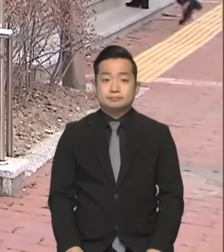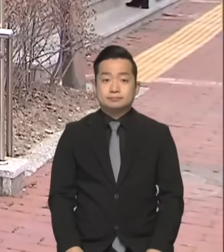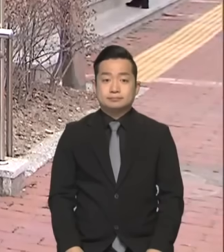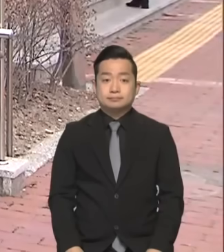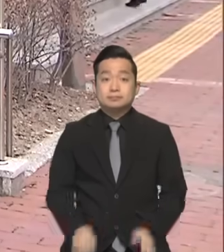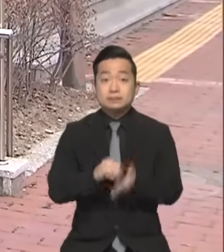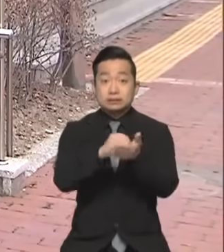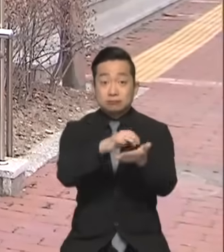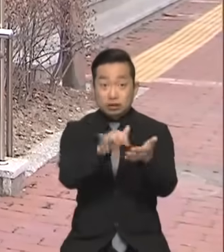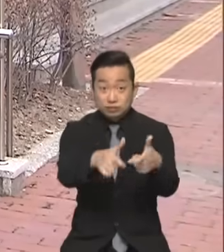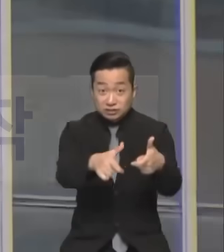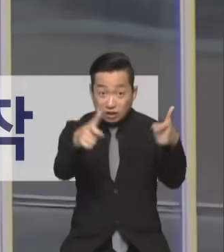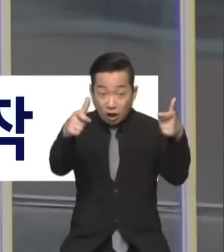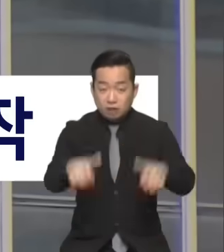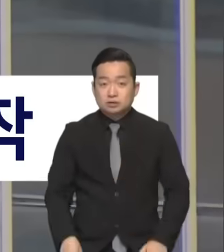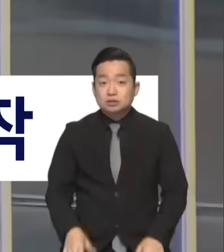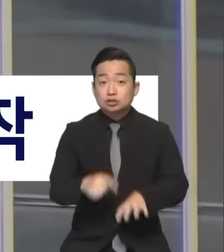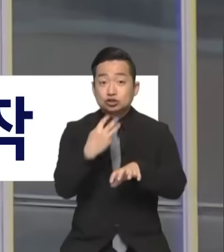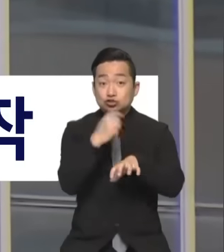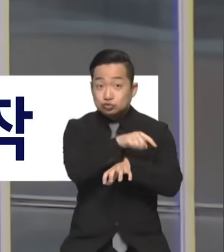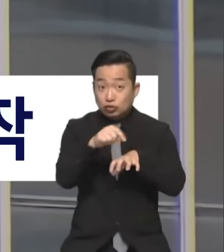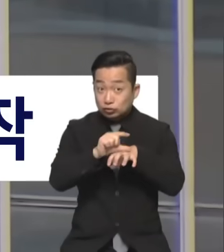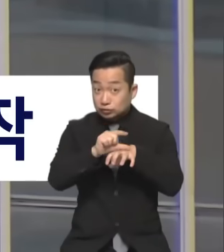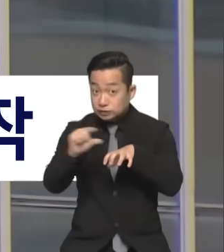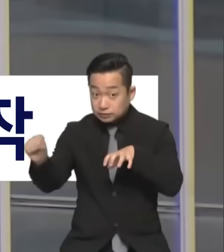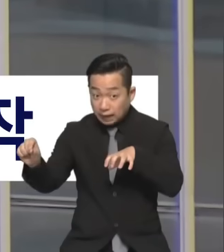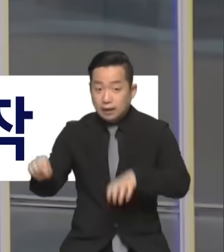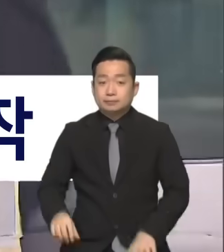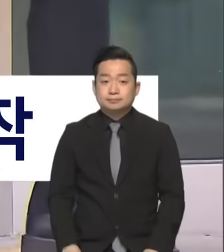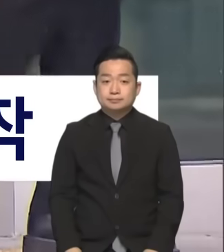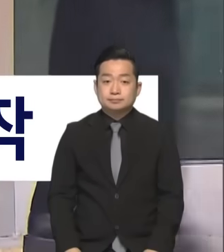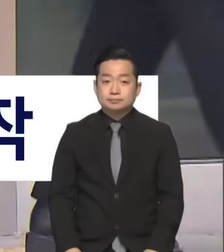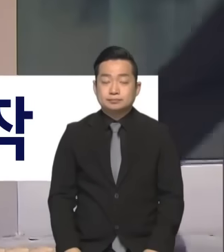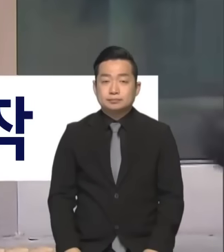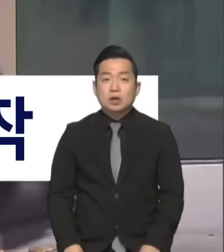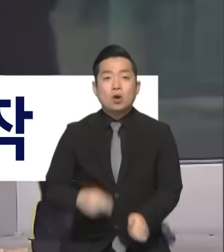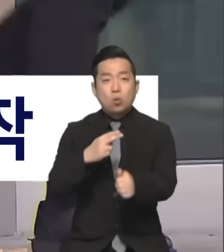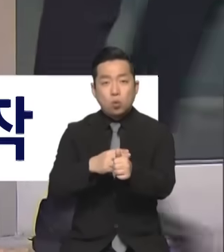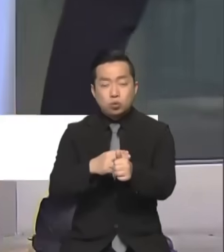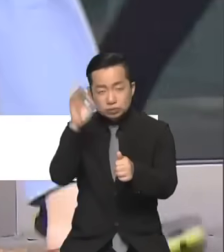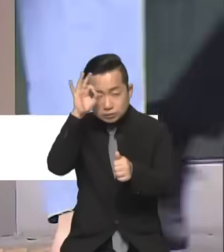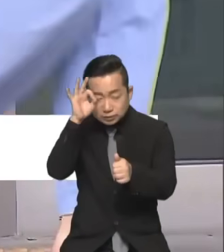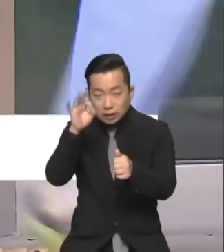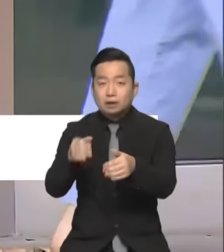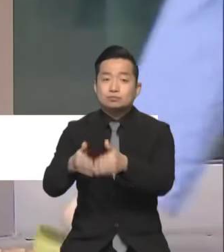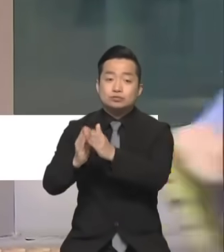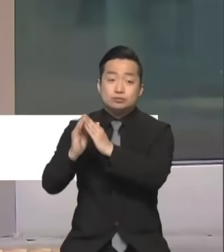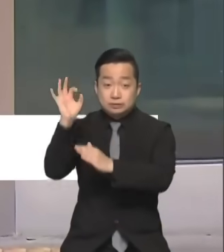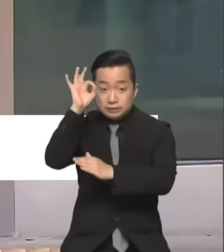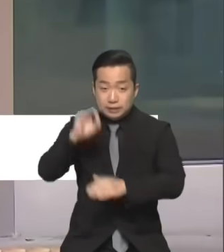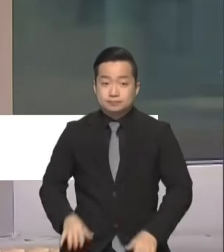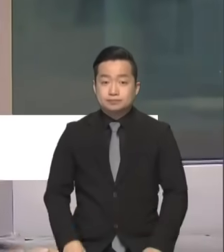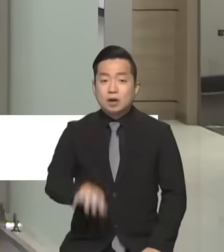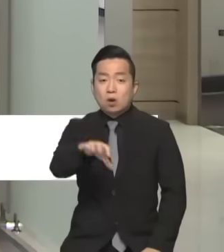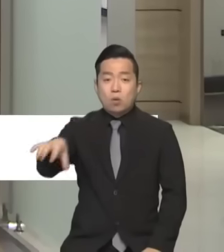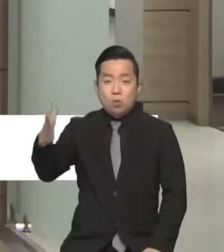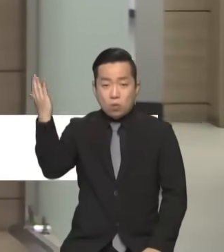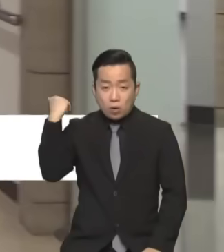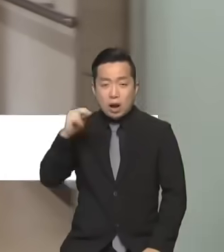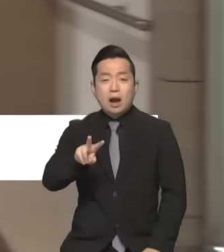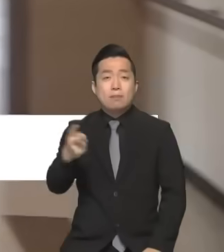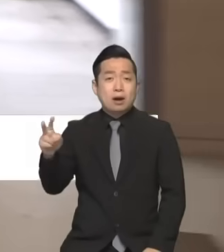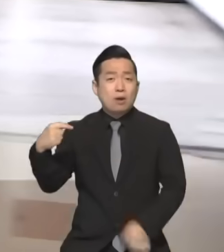입학 정원이 대폭 늘어난 비수도권 의대들은 교수 인력과 시설 확보를 시작했습니다. 기존에 있는 공간들을 좀 하면 교육 공간들로 만들고